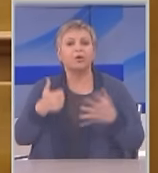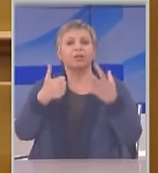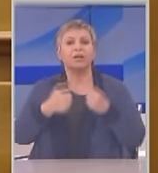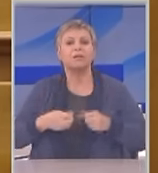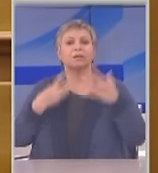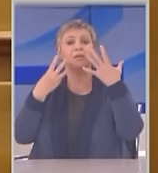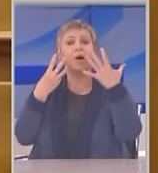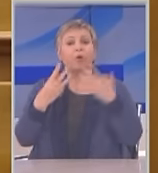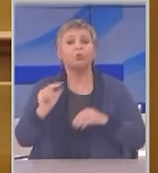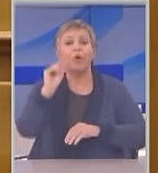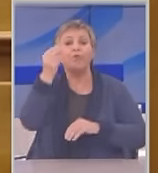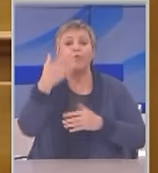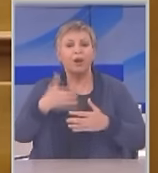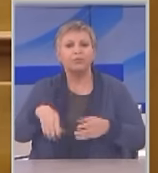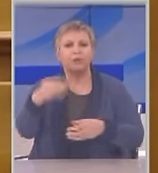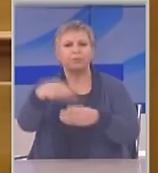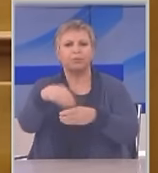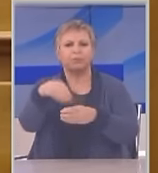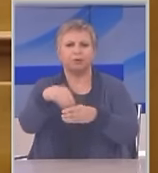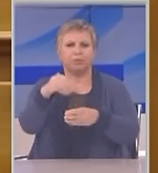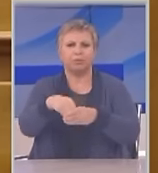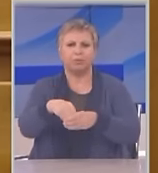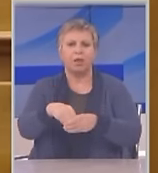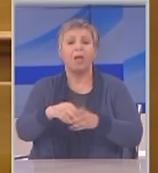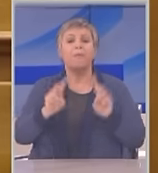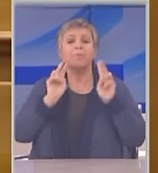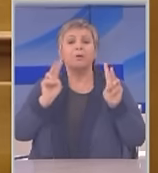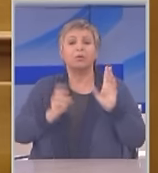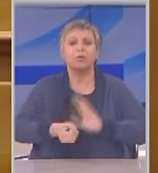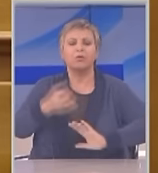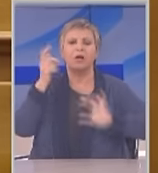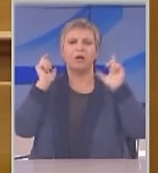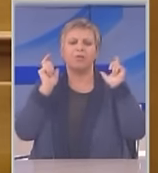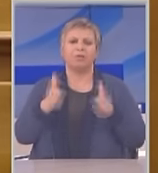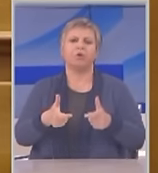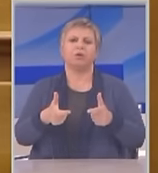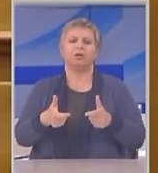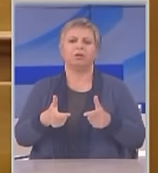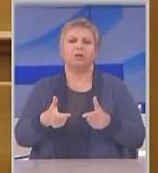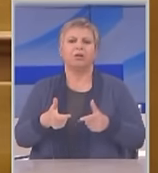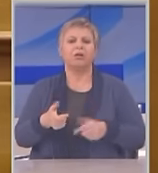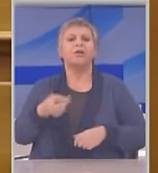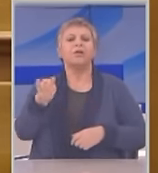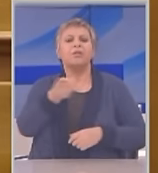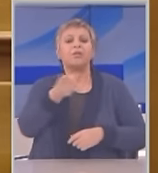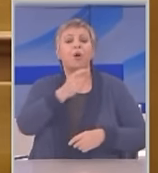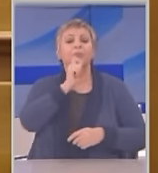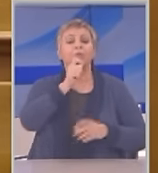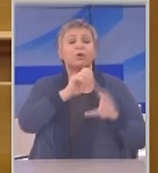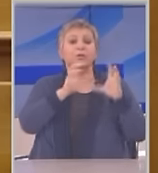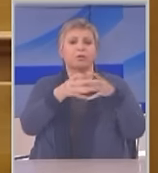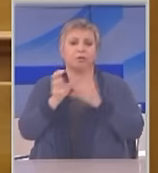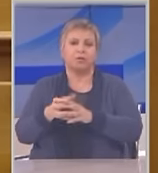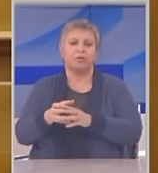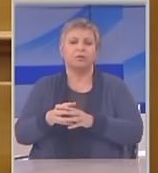εδώ την αίθουσα με τους ψήφους του Πασό και της Νέας Δημοκρατίας. Με τις ψήφους του Πασό και της Νέας Δημοκρατίας. Με